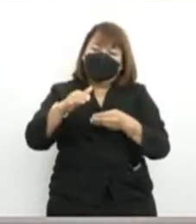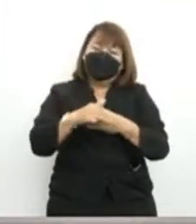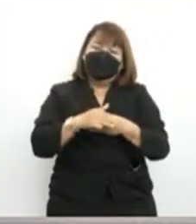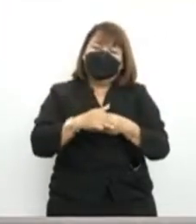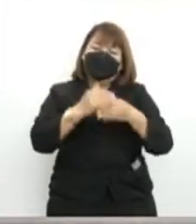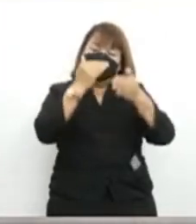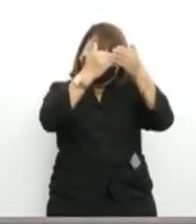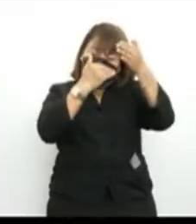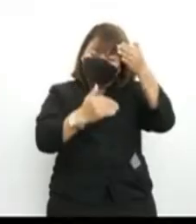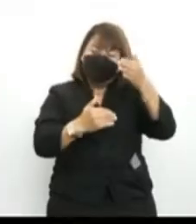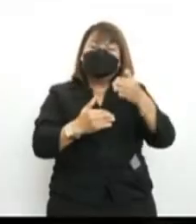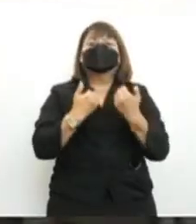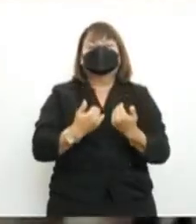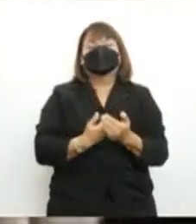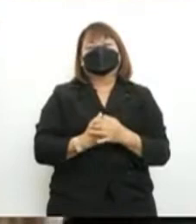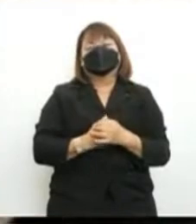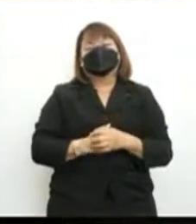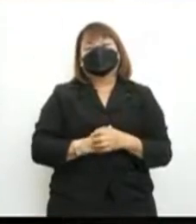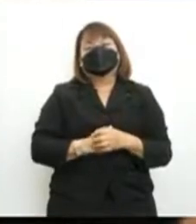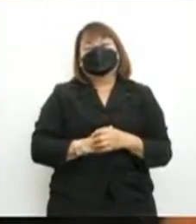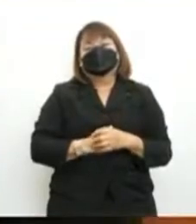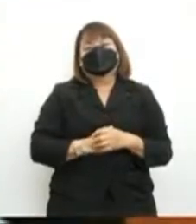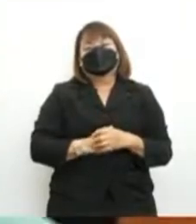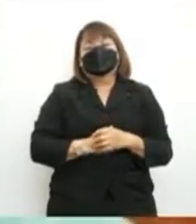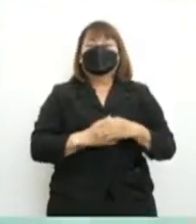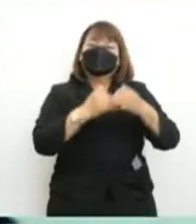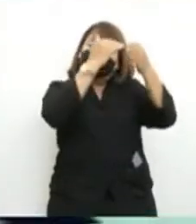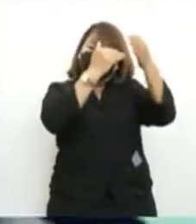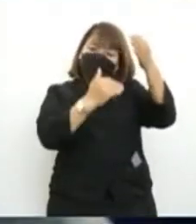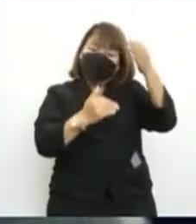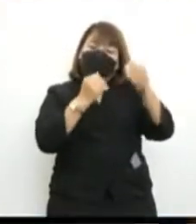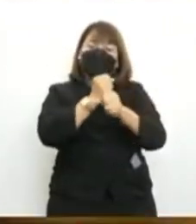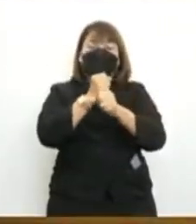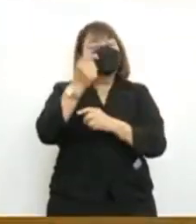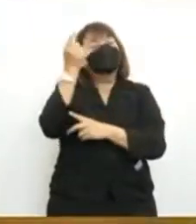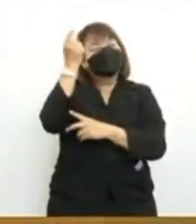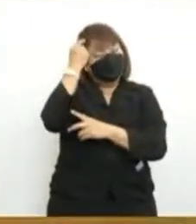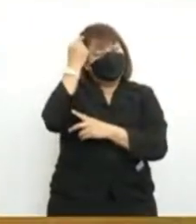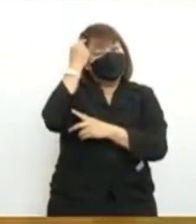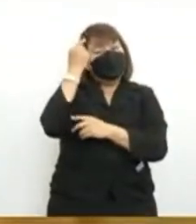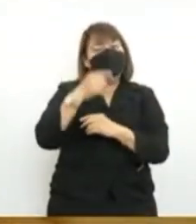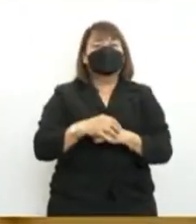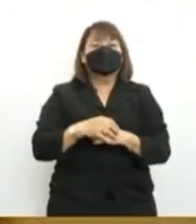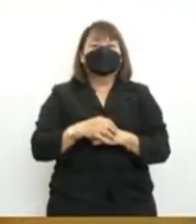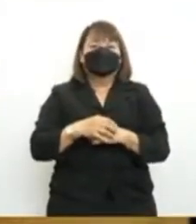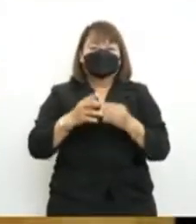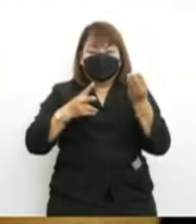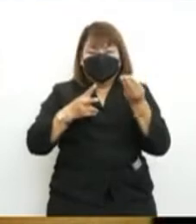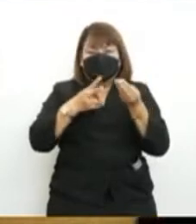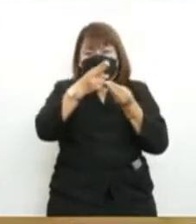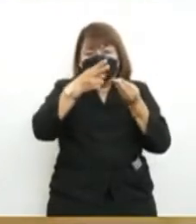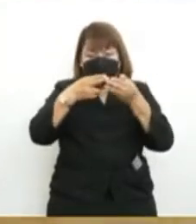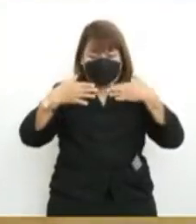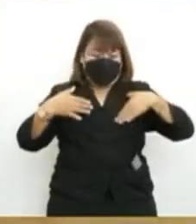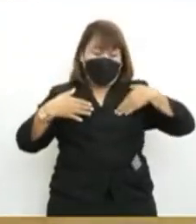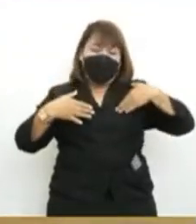ดังนี้ขั้นตอนการทำส่วนหัว 1. ตัดผ้ายืดสีขาวกว้